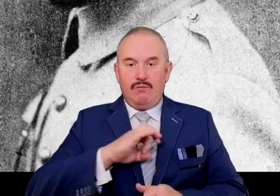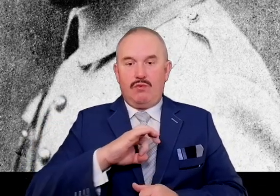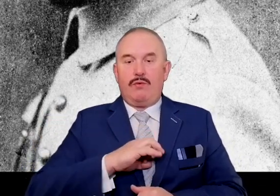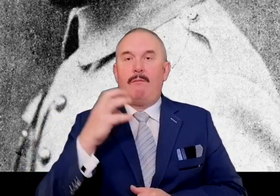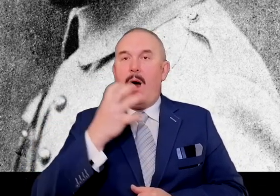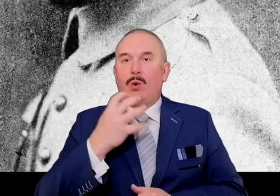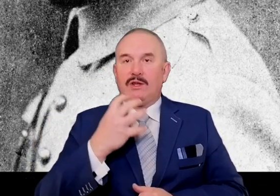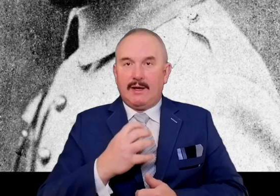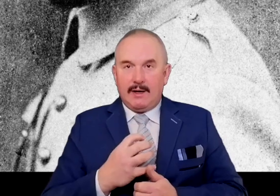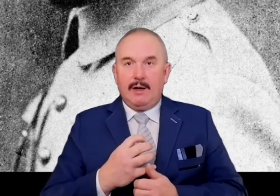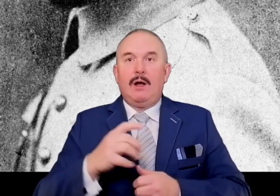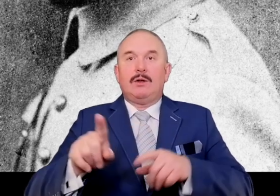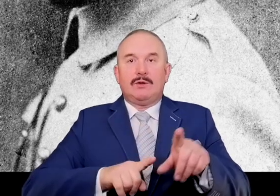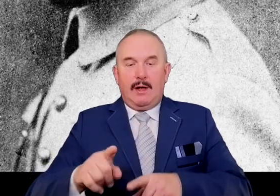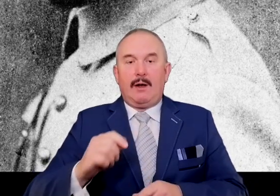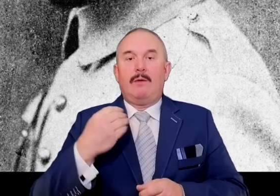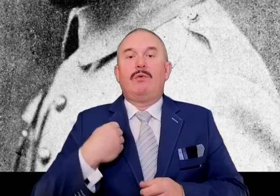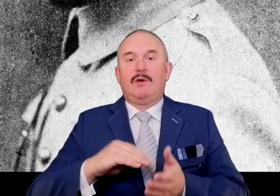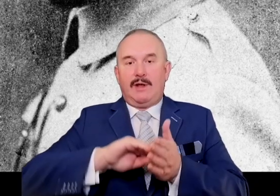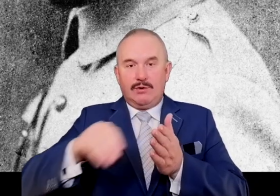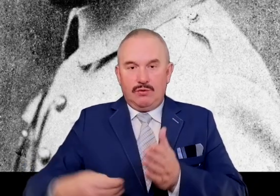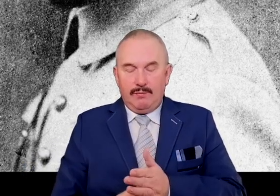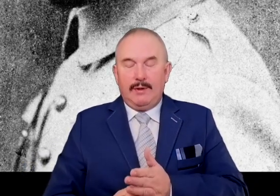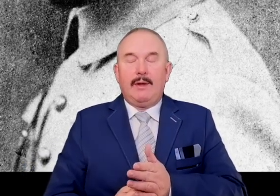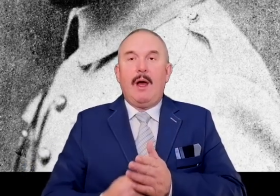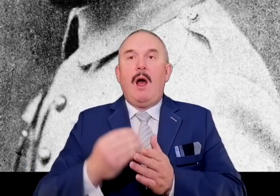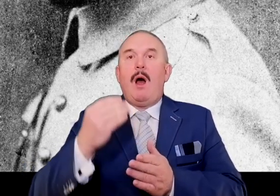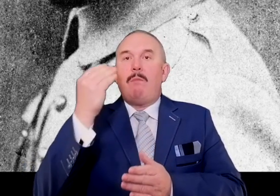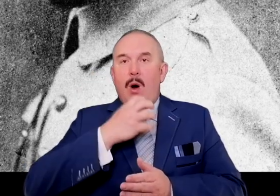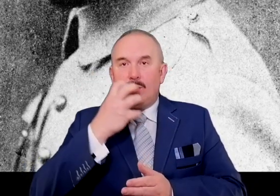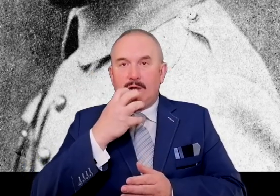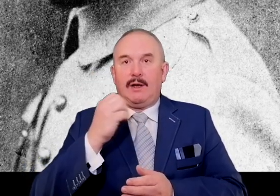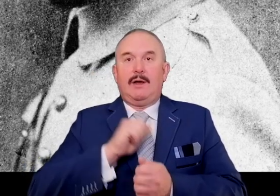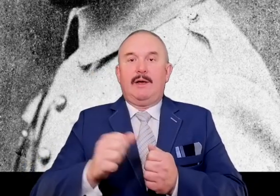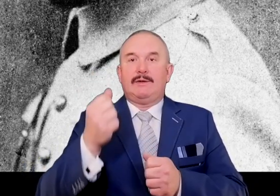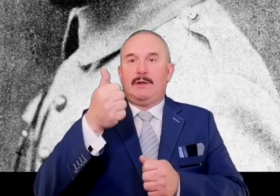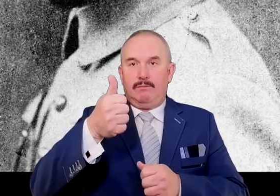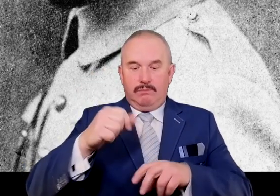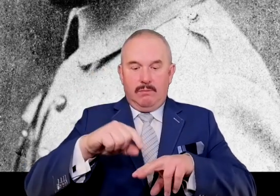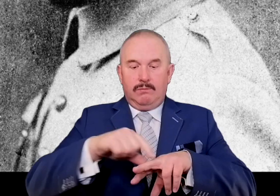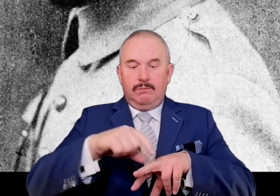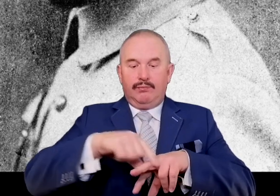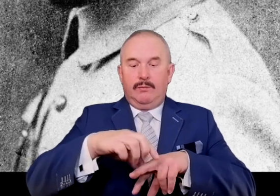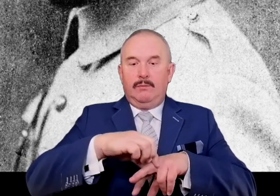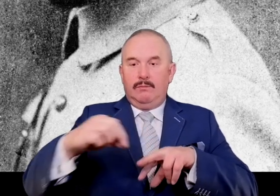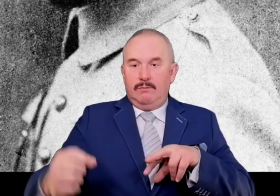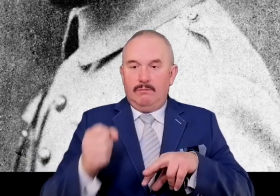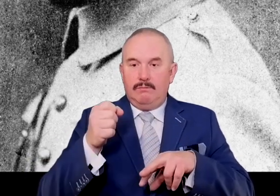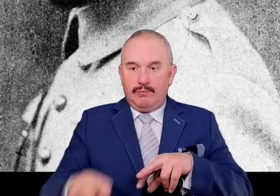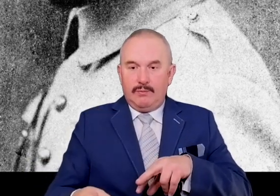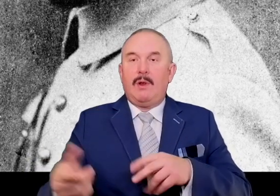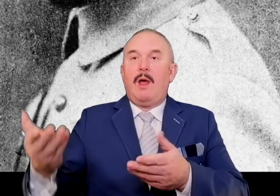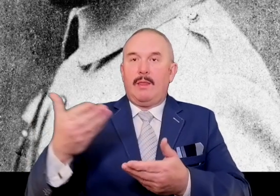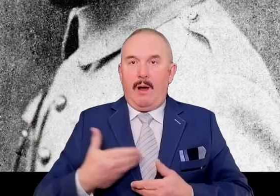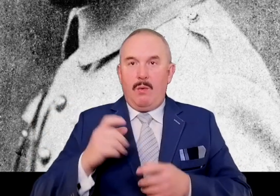swoim Bałtyku. Na znak tego i zaślubin Polski z Bałtykiem rzucam w morze pierścień ofiarowany mi przez polską ludność